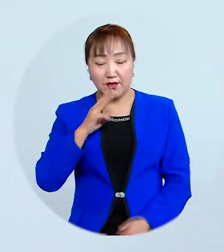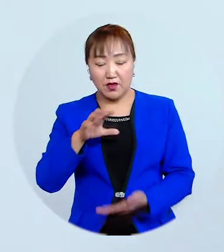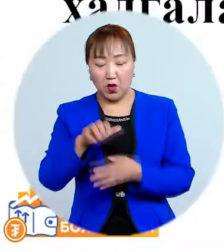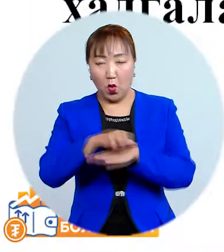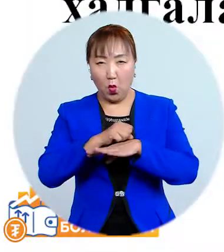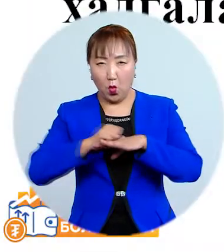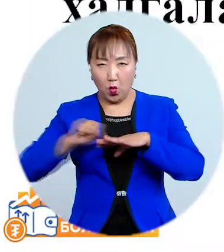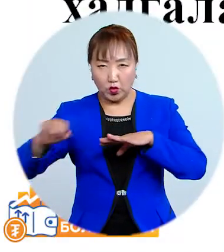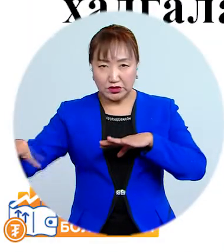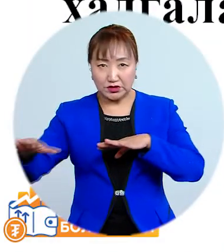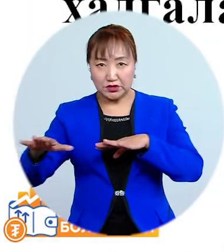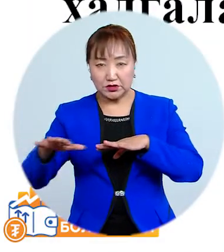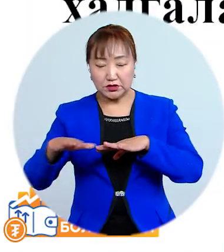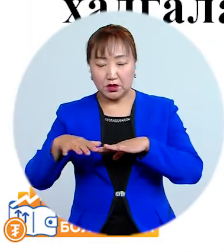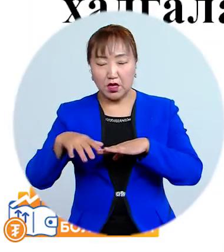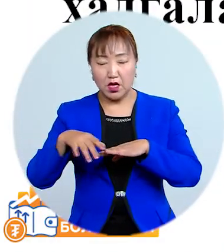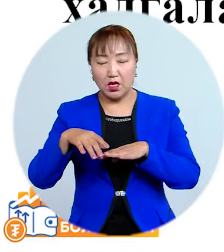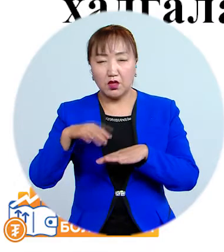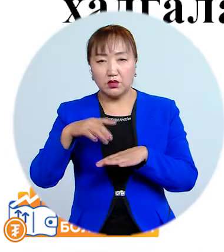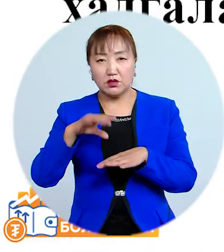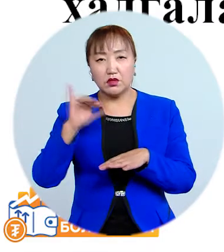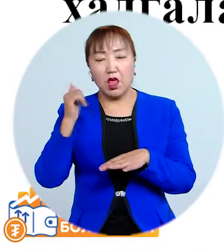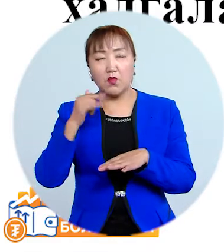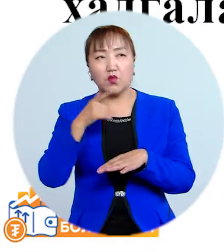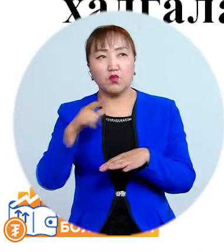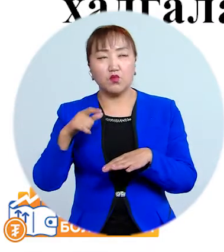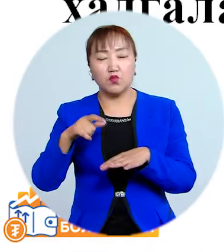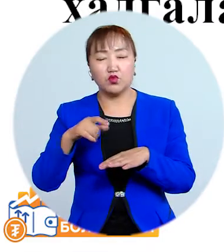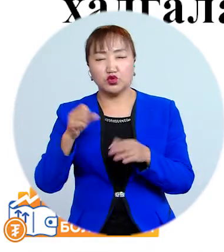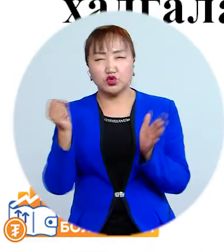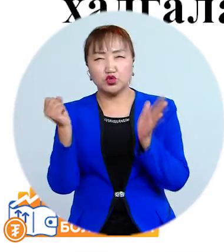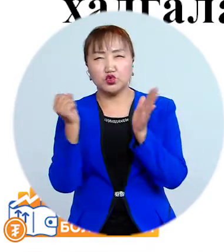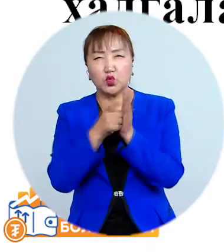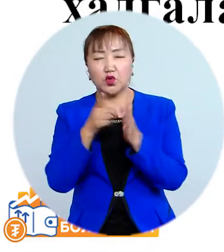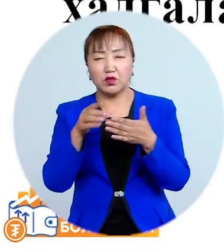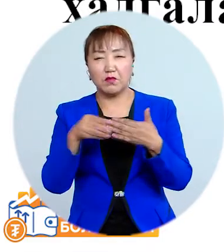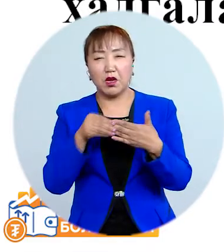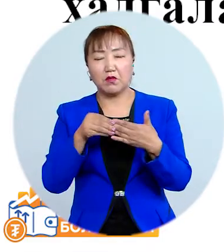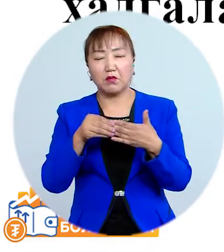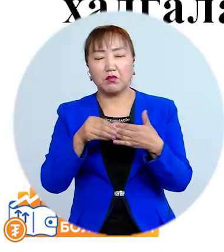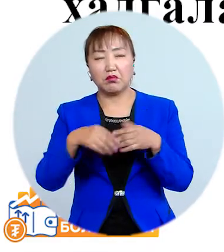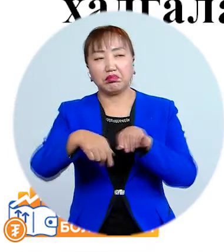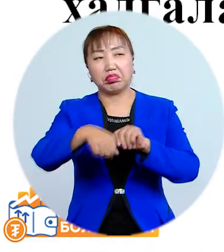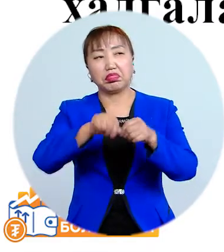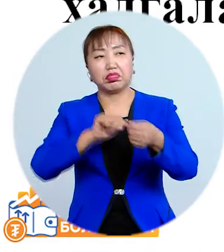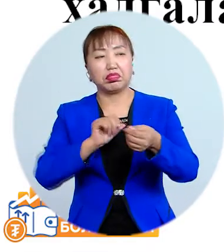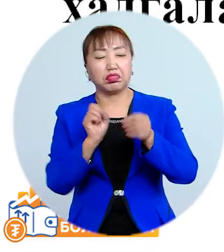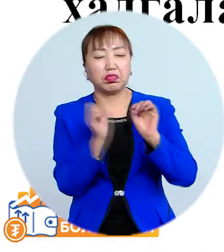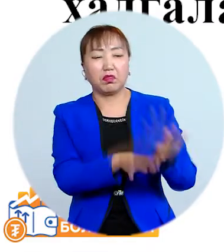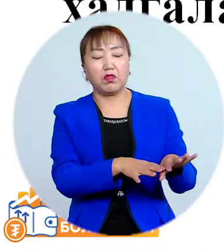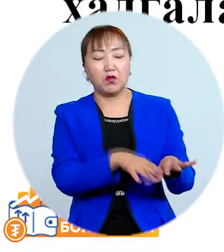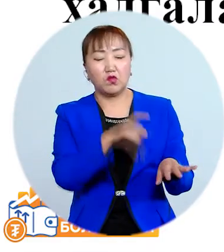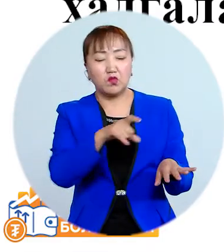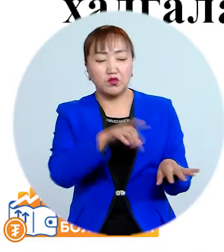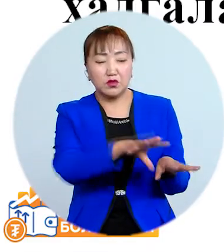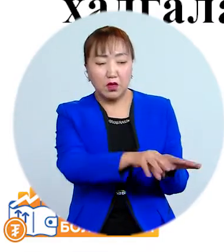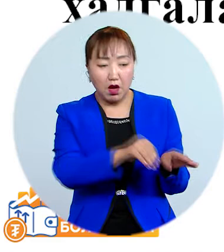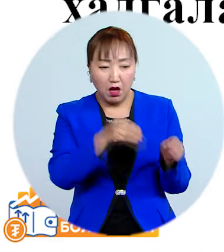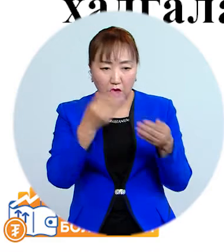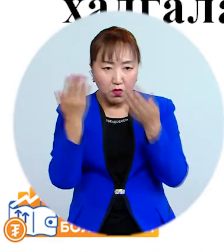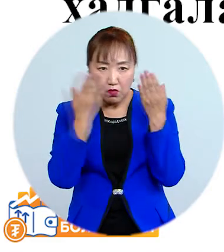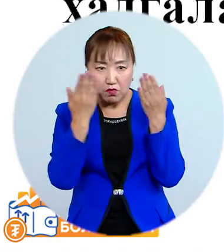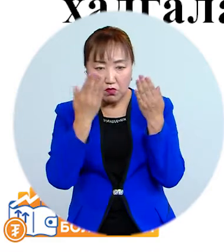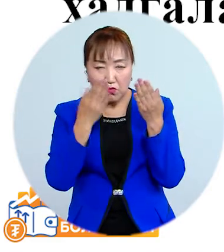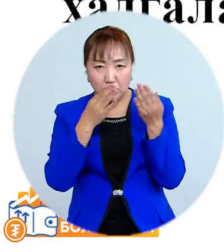тий. Устгахтаа зарим асууд бол амар чухал баримтаа дундуур нь ганцхан ураал хогийн савр үчдэг. Эргээд нөгөөдхийн хүмүүс авч уншаад одоо